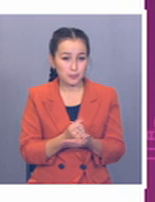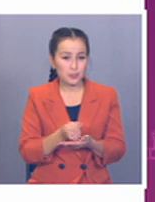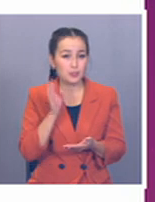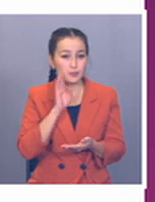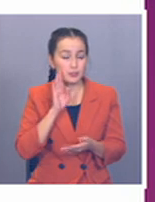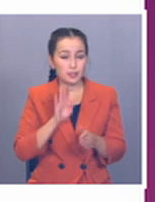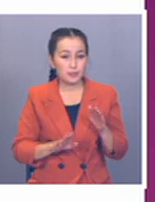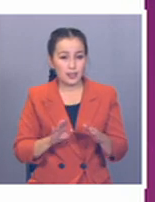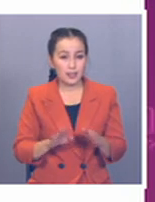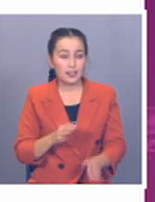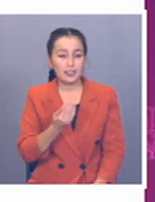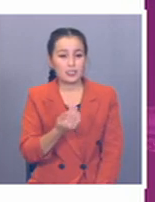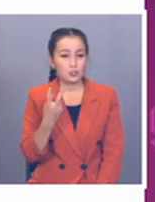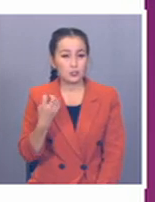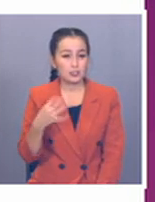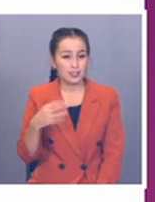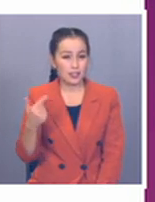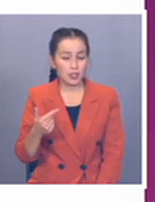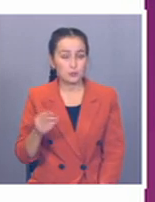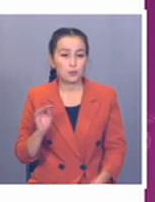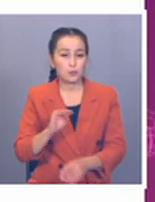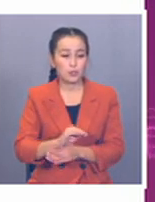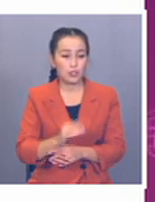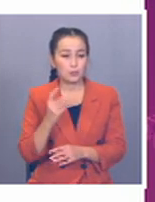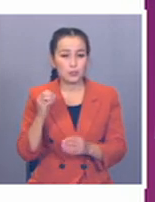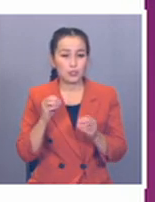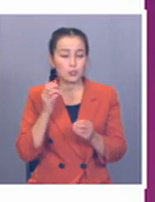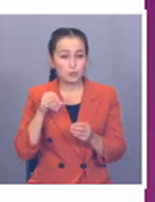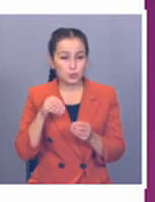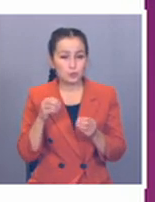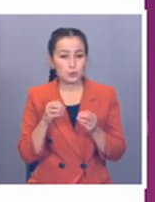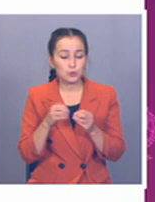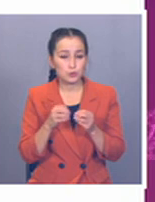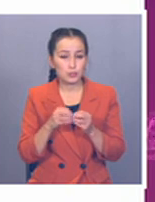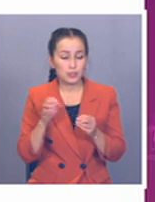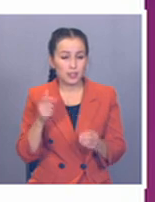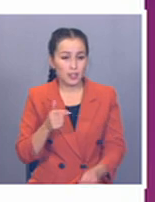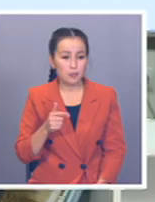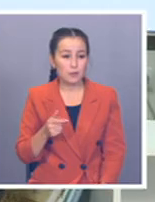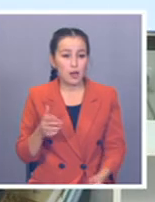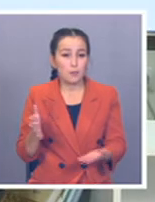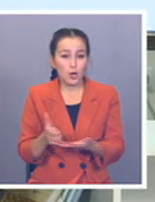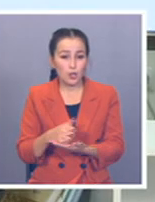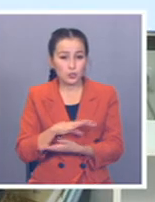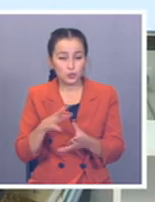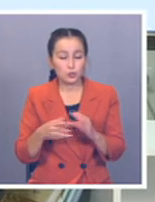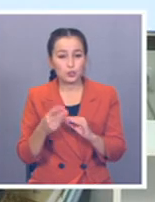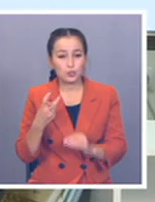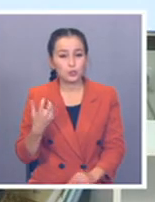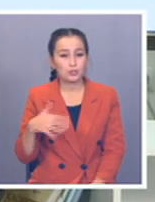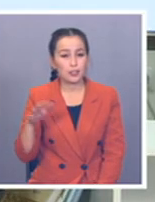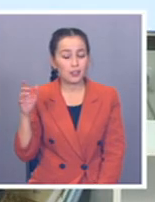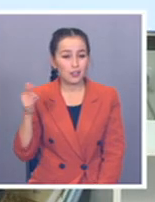массасы 240 грамм, оған тұз қосамыз 10 грамм, сонда ертінді бізде 250 грамм болады. Ал формула